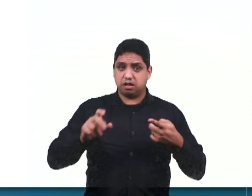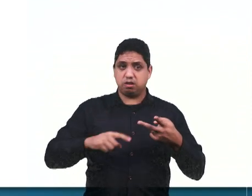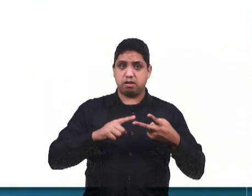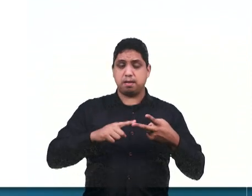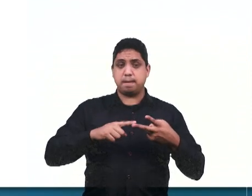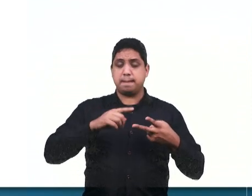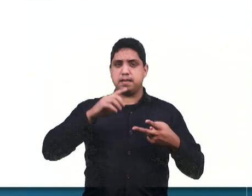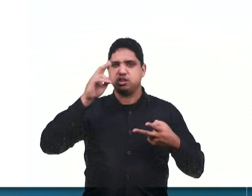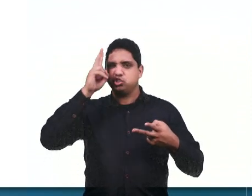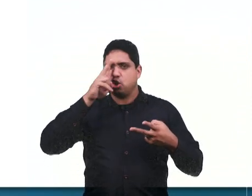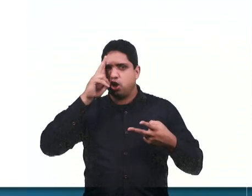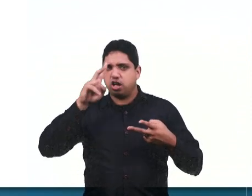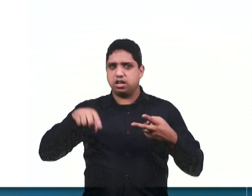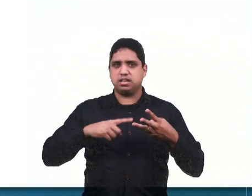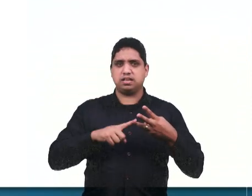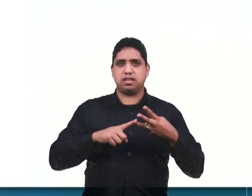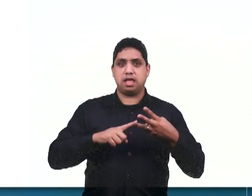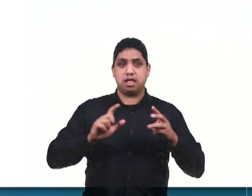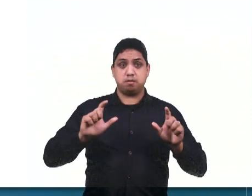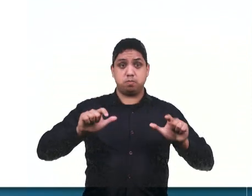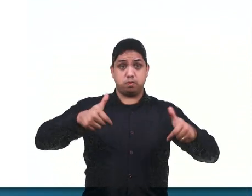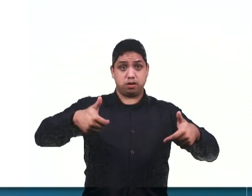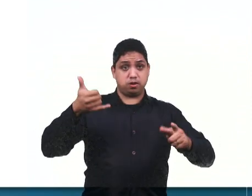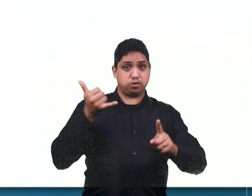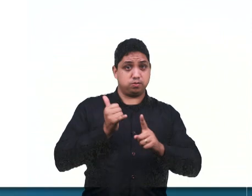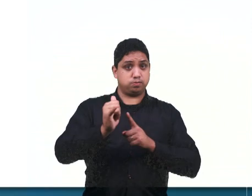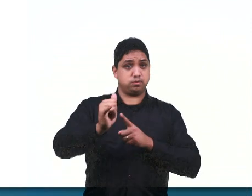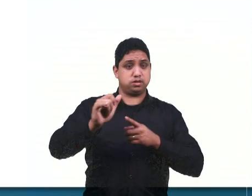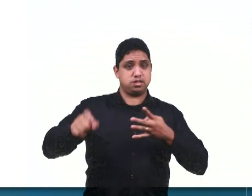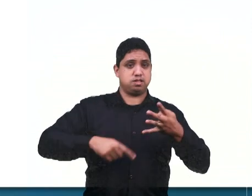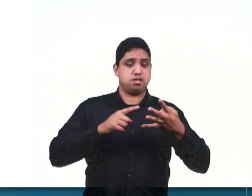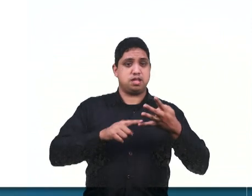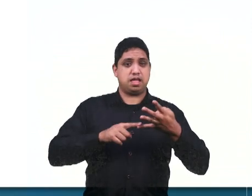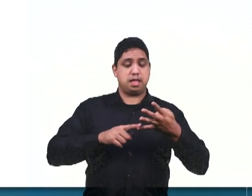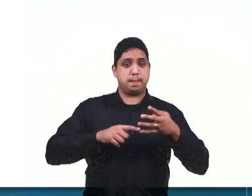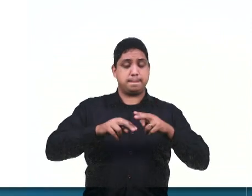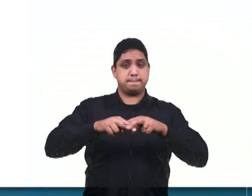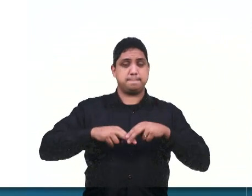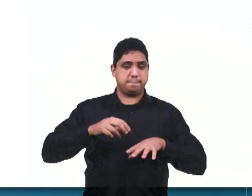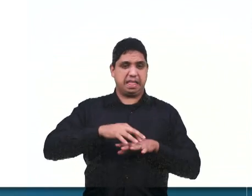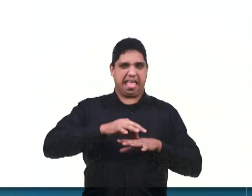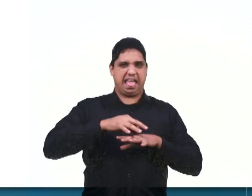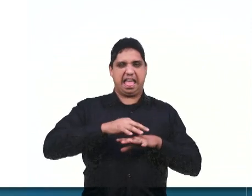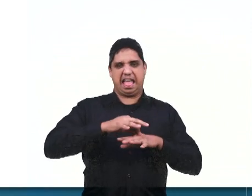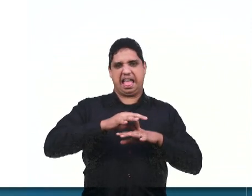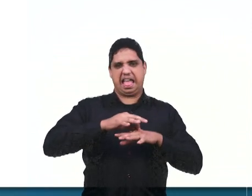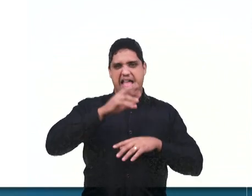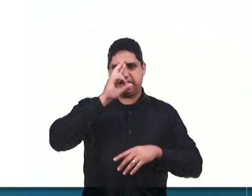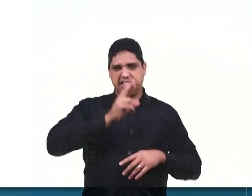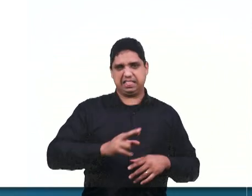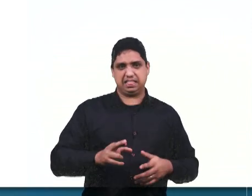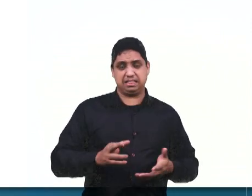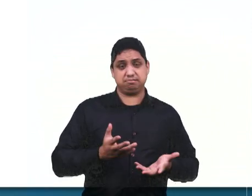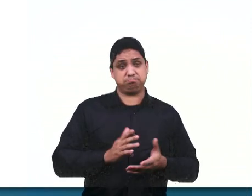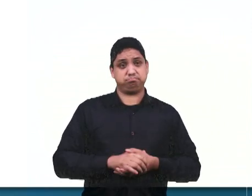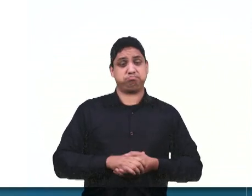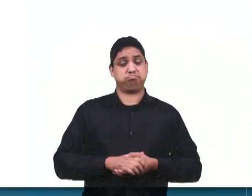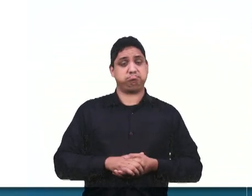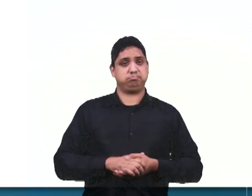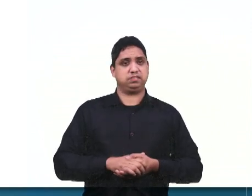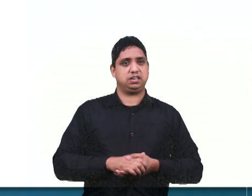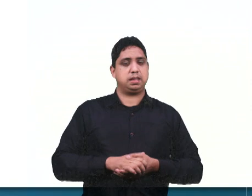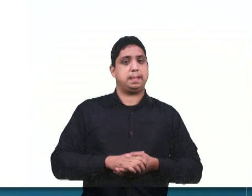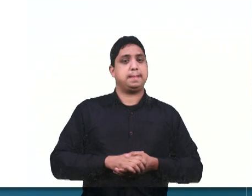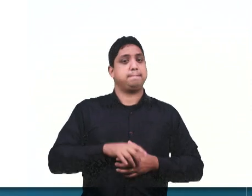raison, B, par l'histoire, C, par une manifestation prophétique, D, par la manifestation